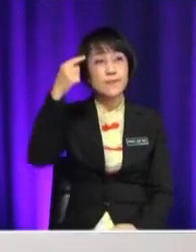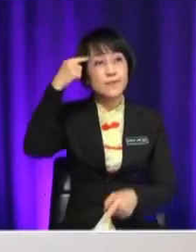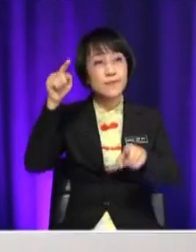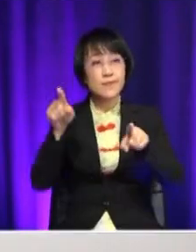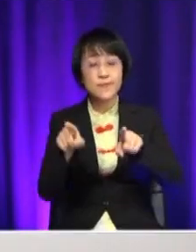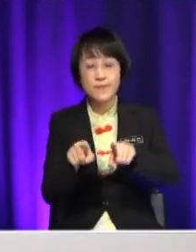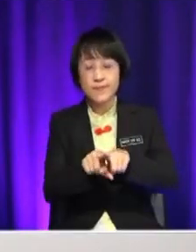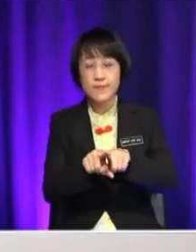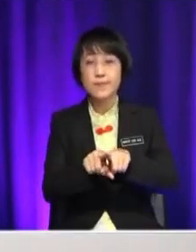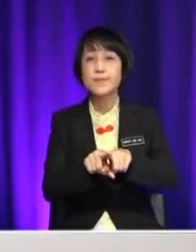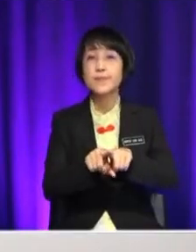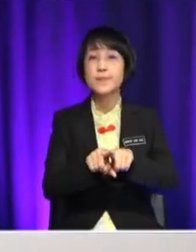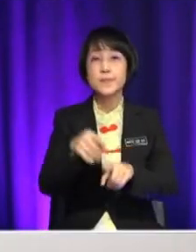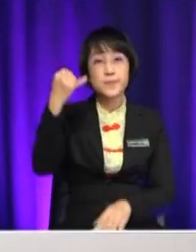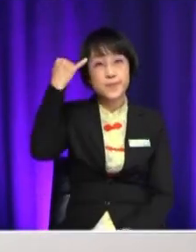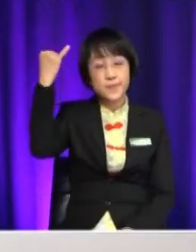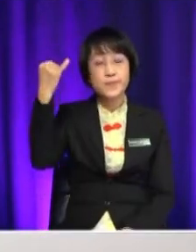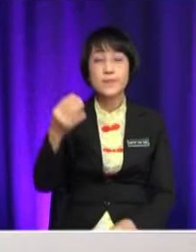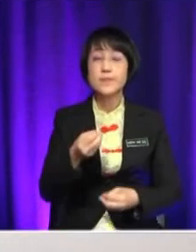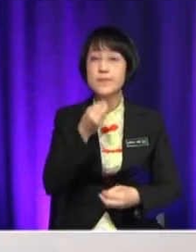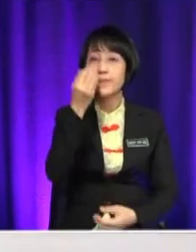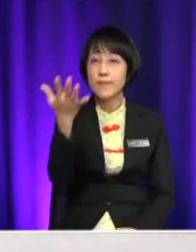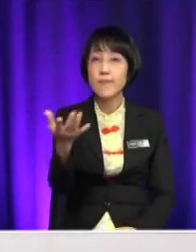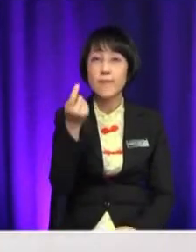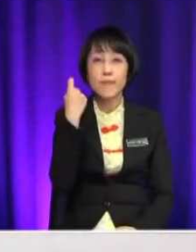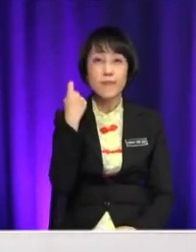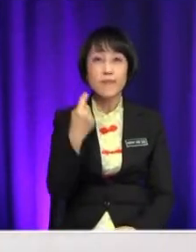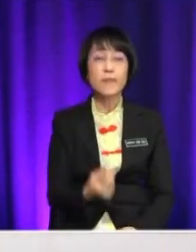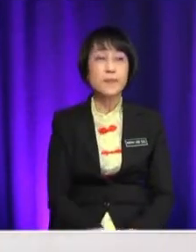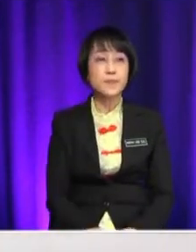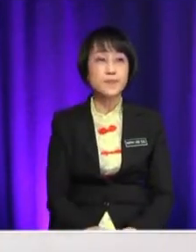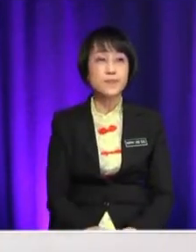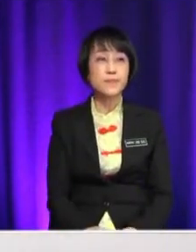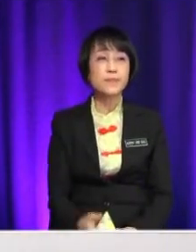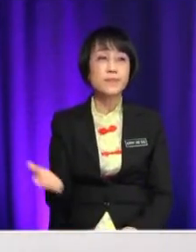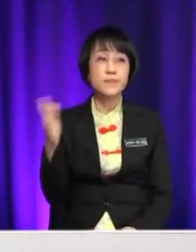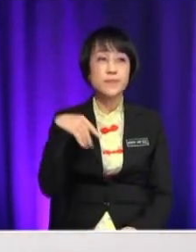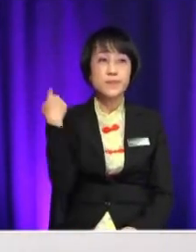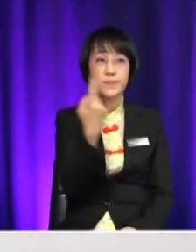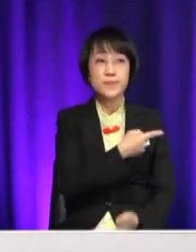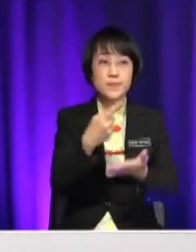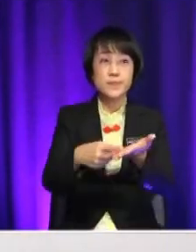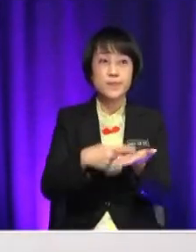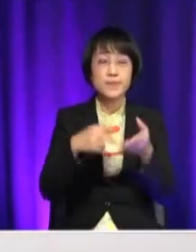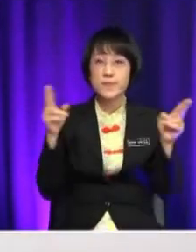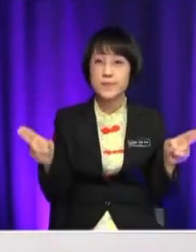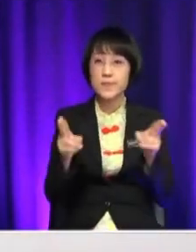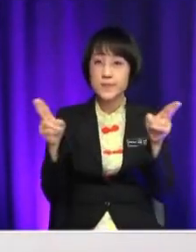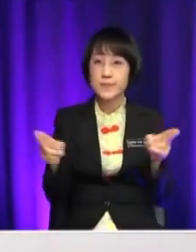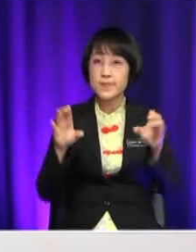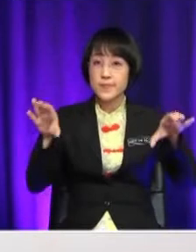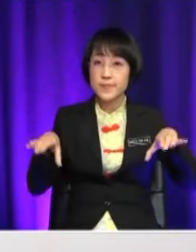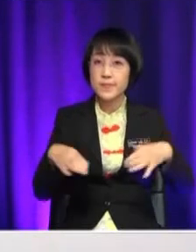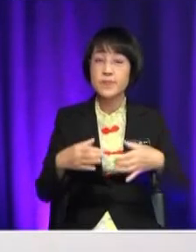yang dimukakan oleh saudara sebentar tadi. Baiklah, mari kita bincangkan pula tentang usaha yang dilakukan oleh